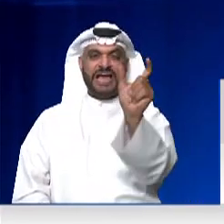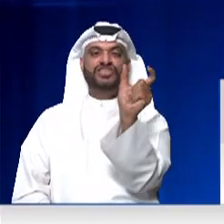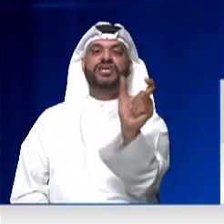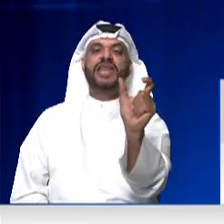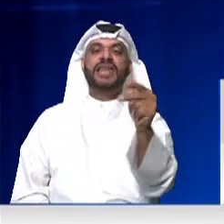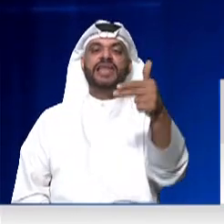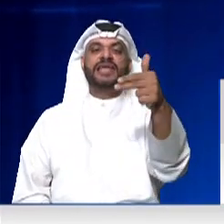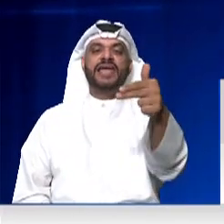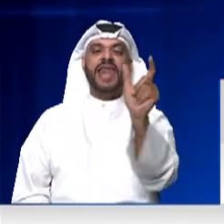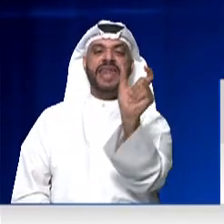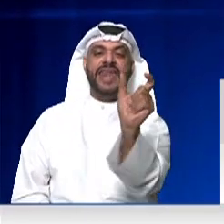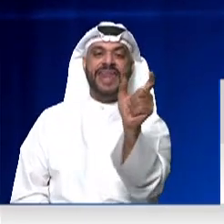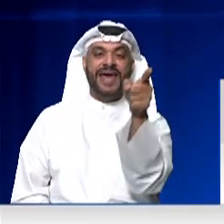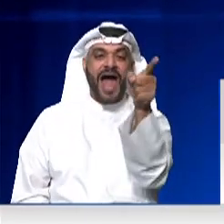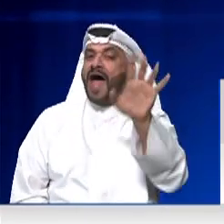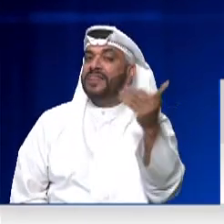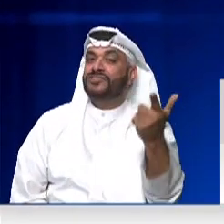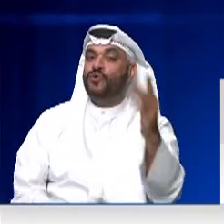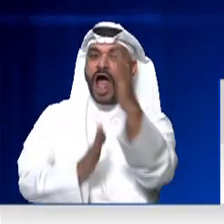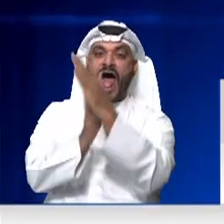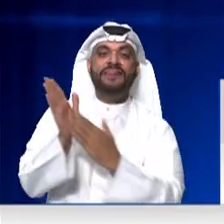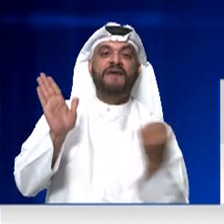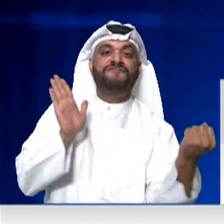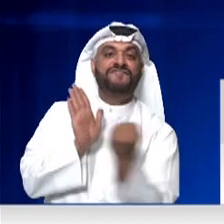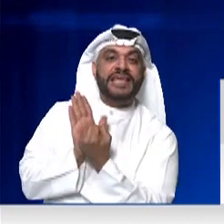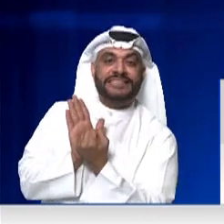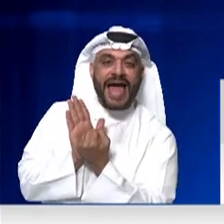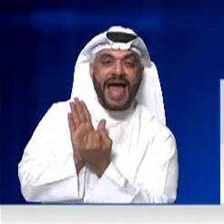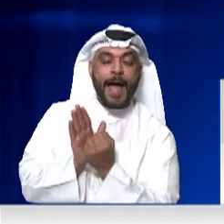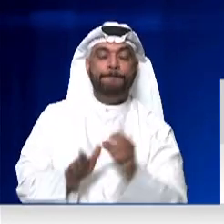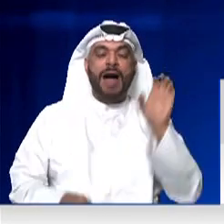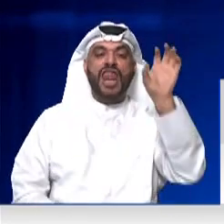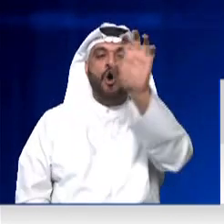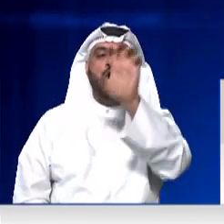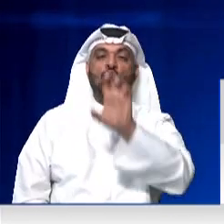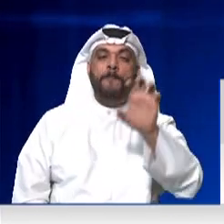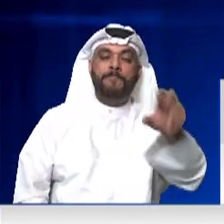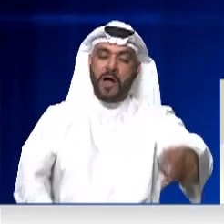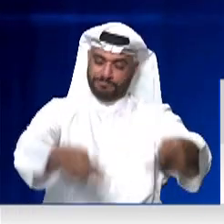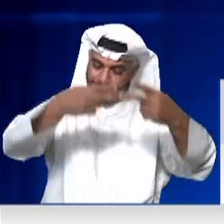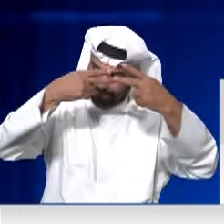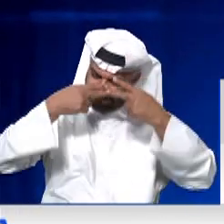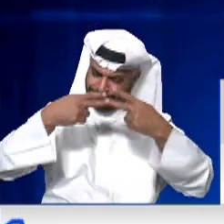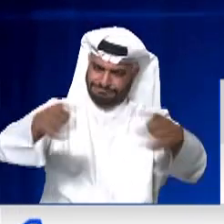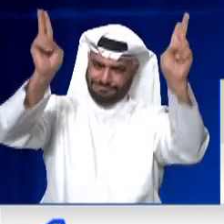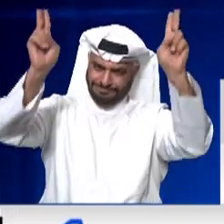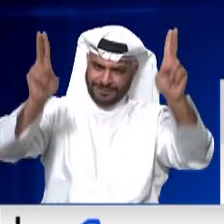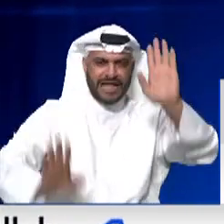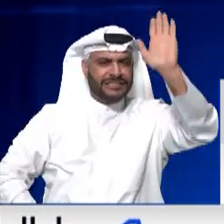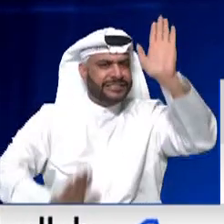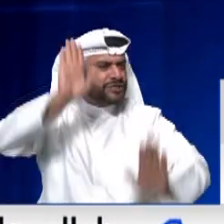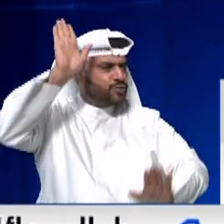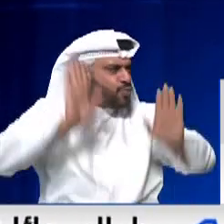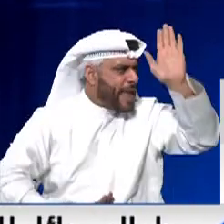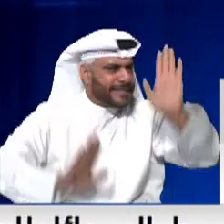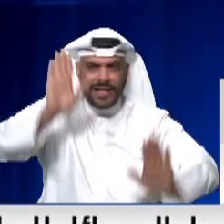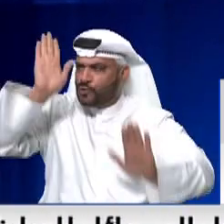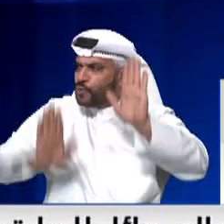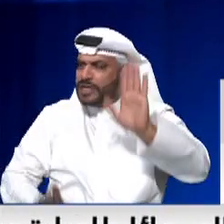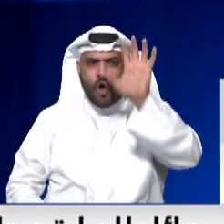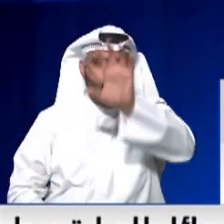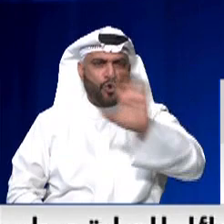الكويت والاتحاد الأوروبي، وأعرب عن تقدير دولة الكويت للدول الأعضاء في الاتحاد الأوروبي والأعضاء في اتفاقية